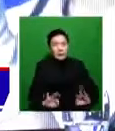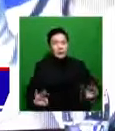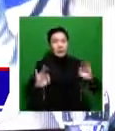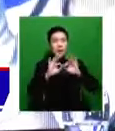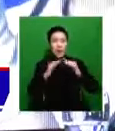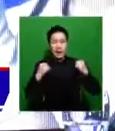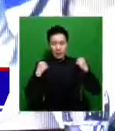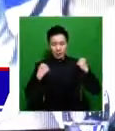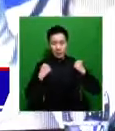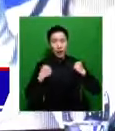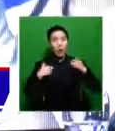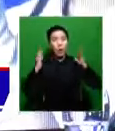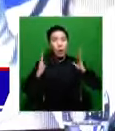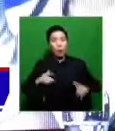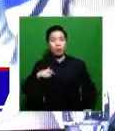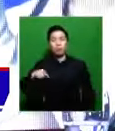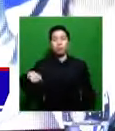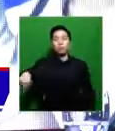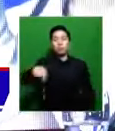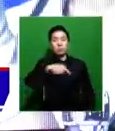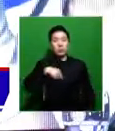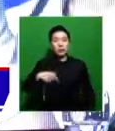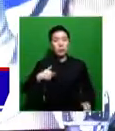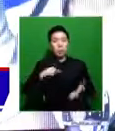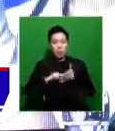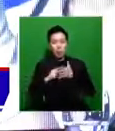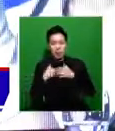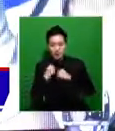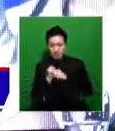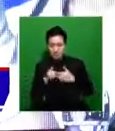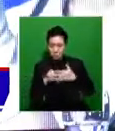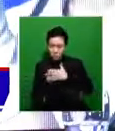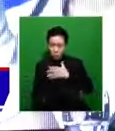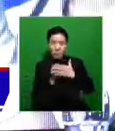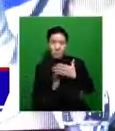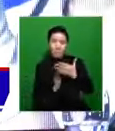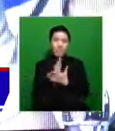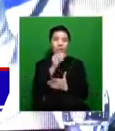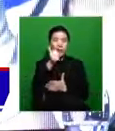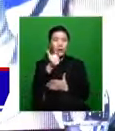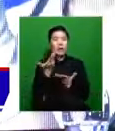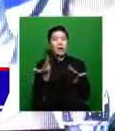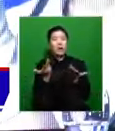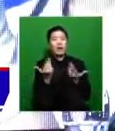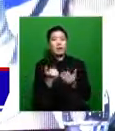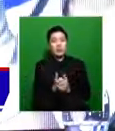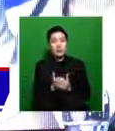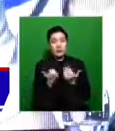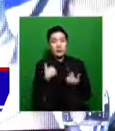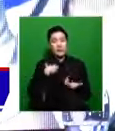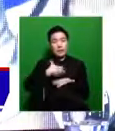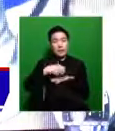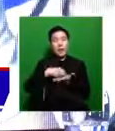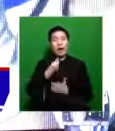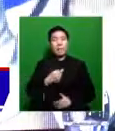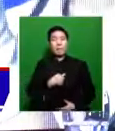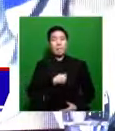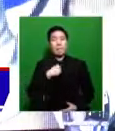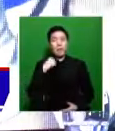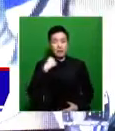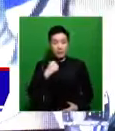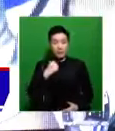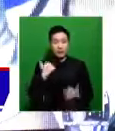ชาชนพลังความร่วมมือของประชาชนเราสามารถเอาชนะได้ครับผมขออนุญาต เรียนให้ความมั่นใจครับ